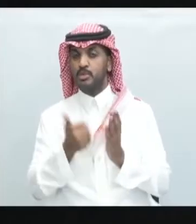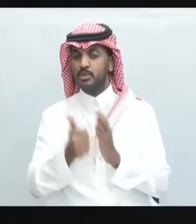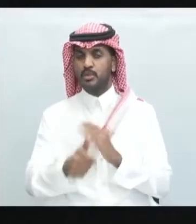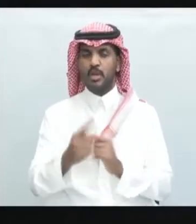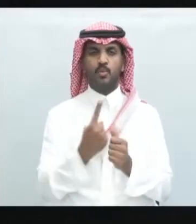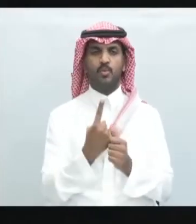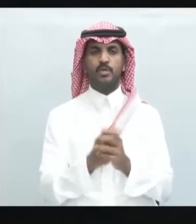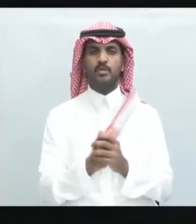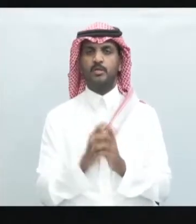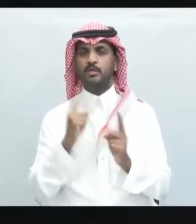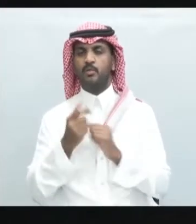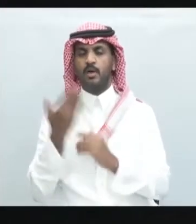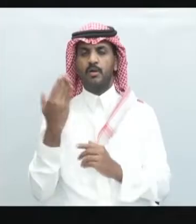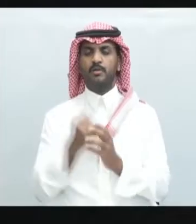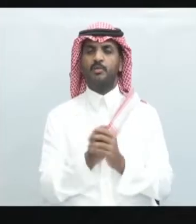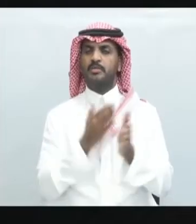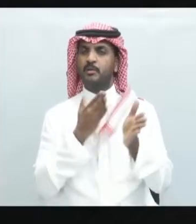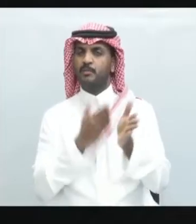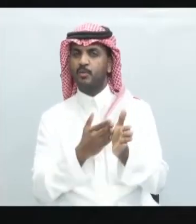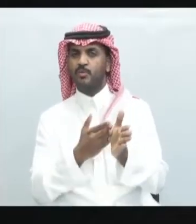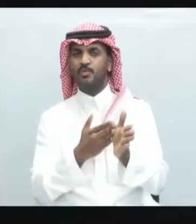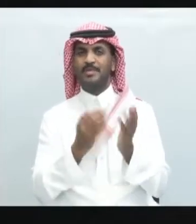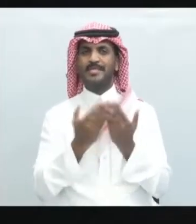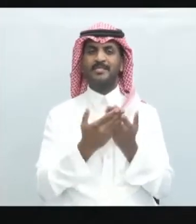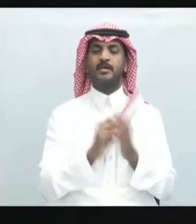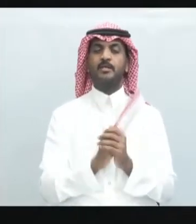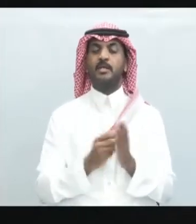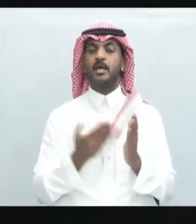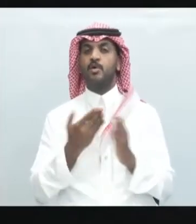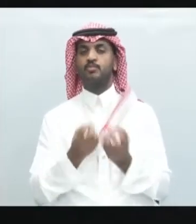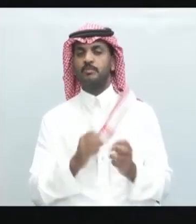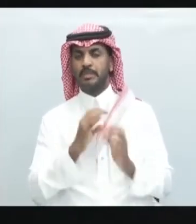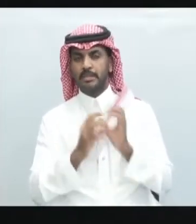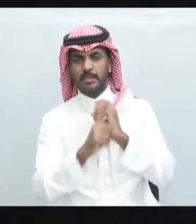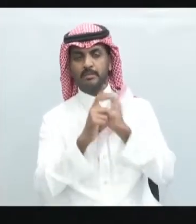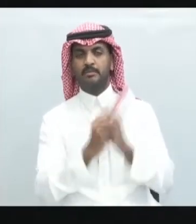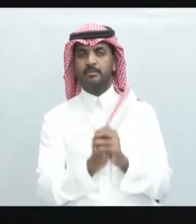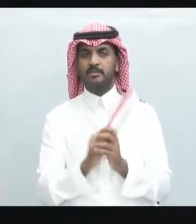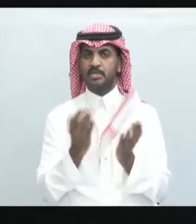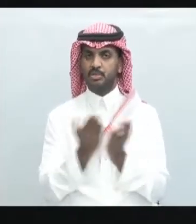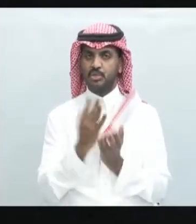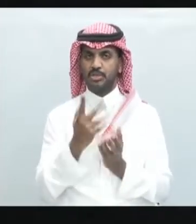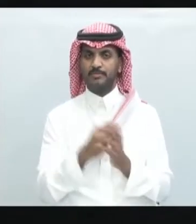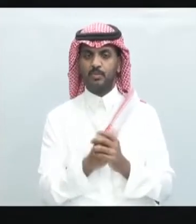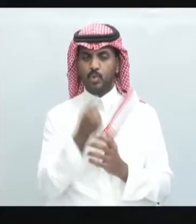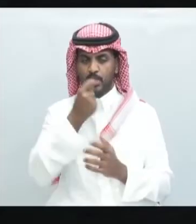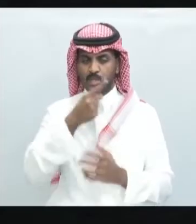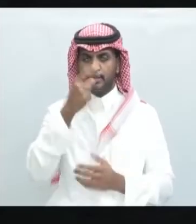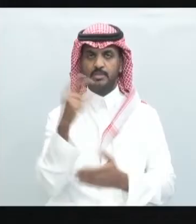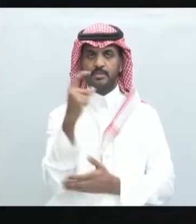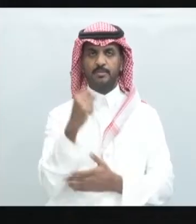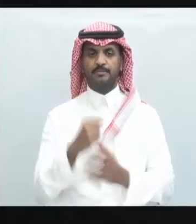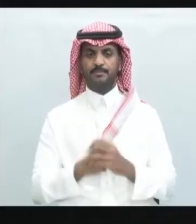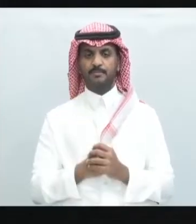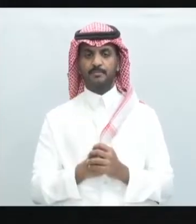ومن تبعه باحسان الى يوم الدين ثم اما بعد نرحب بكم مجددا في درس جديد لمقرر القران الكريم والدراسات